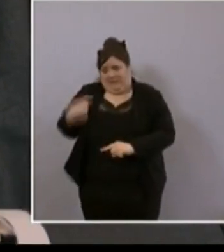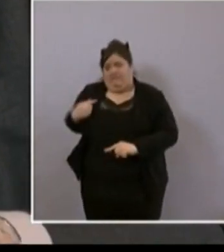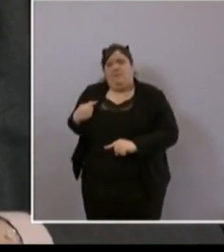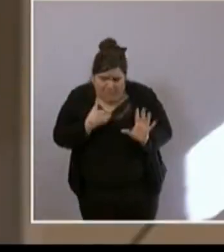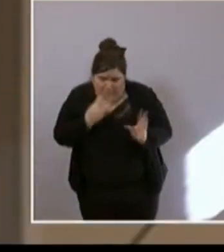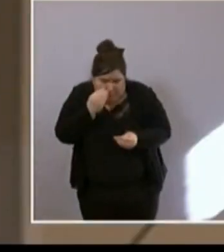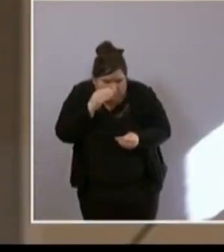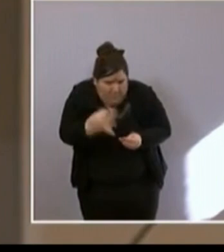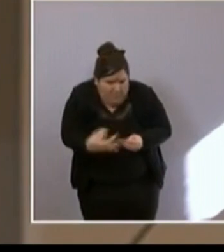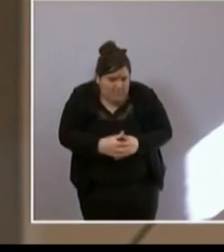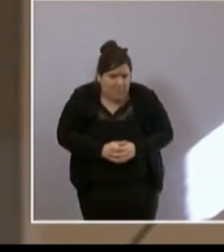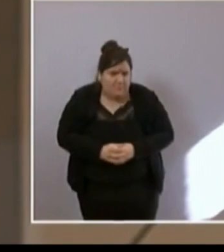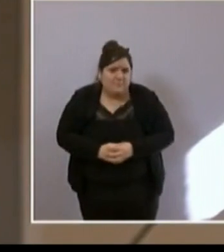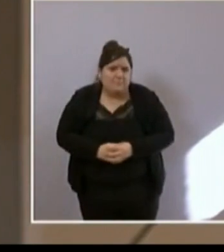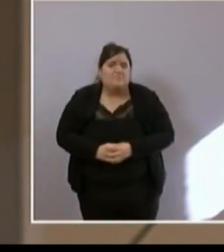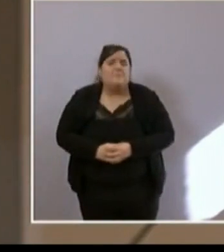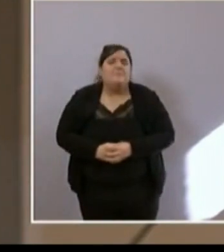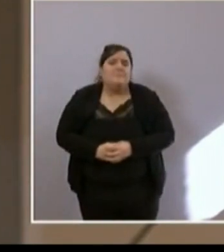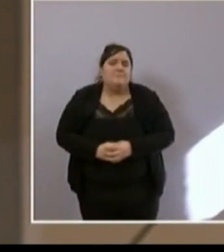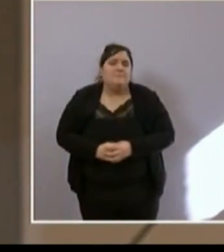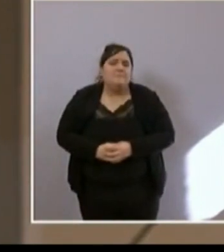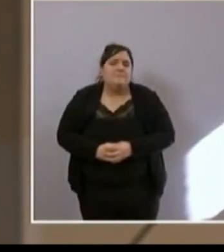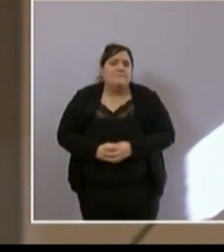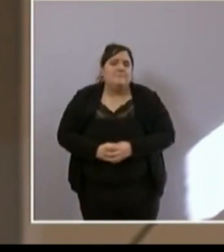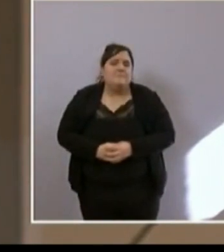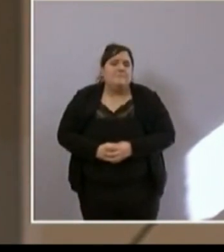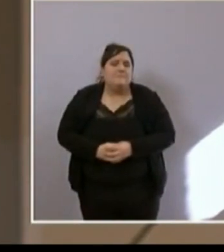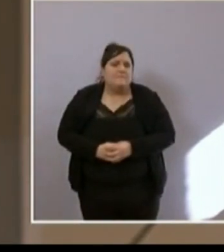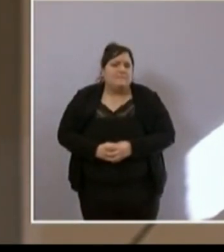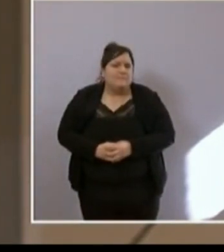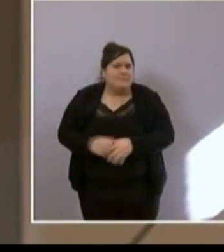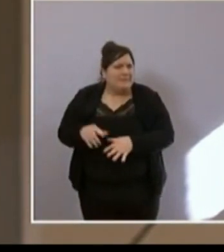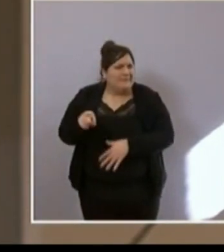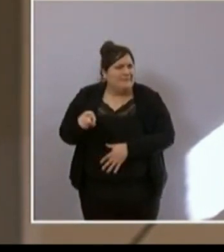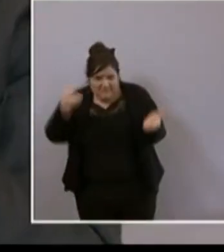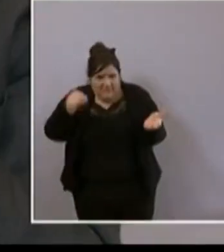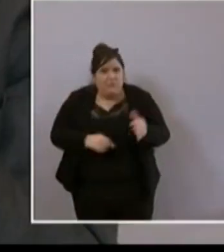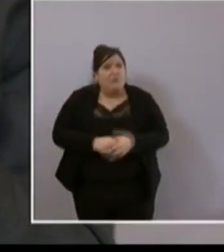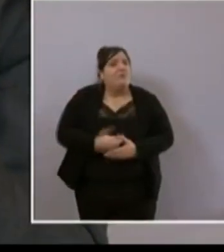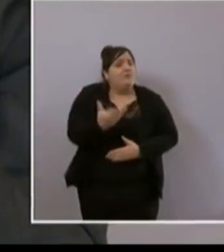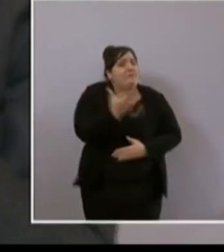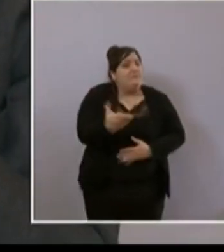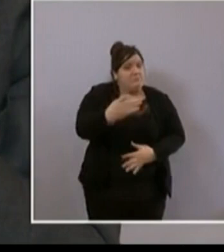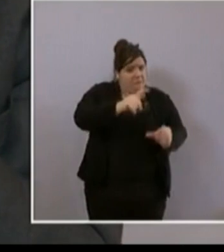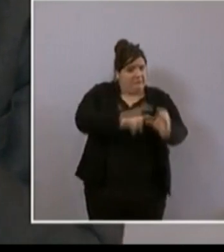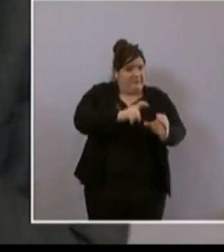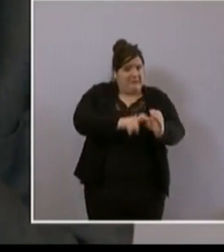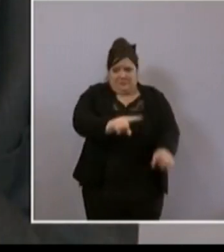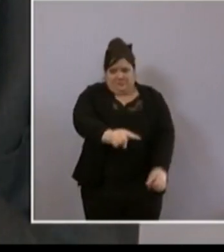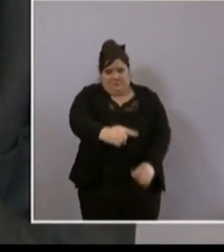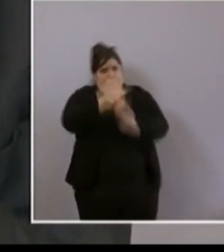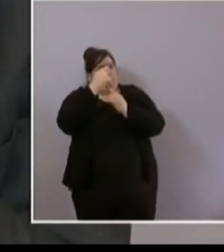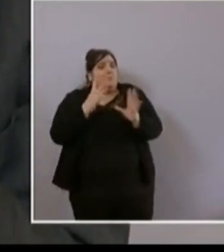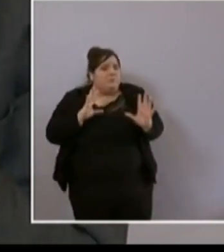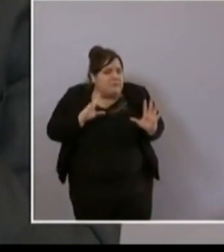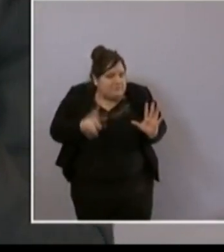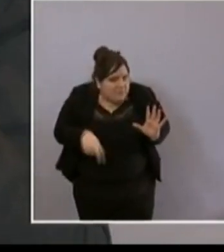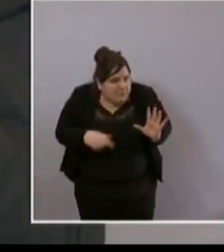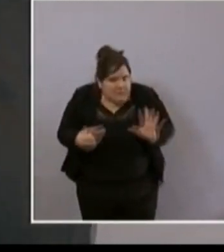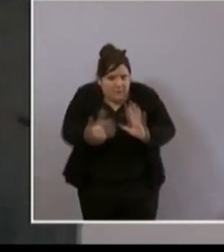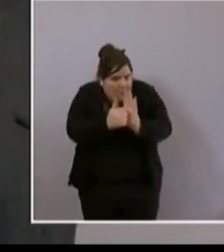le laxisme ? Enfin, tout ne peut pas se régler par la tôle. Vous, vous êtes dans la revendication syndicale. Au fond, c'est bien légitime qu'un